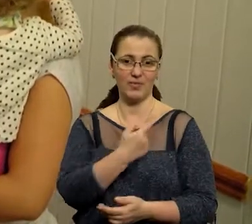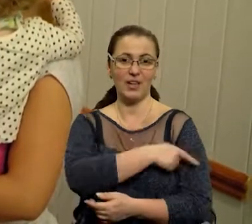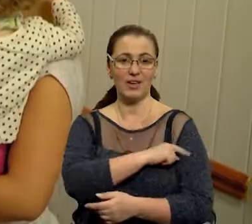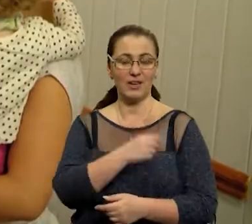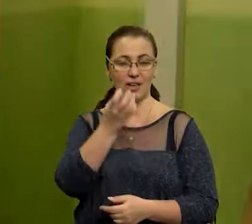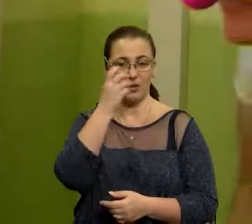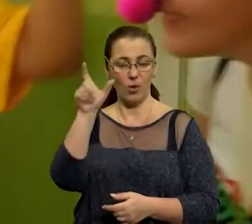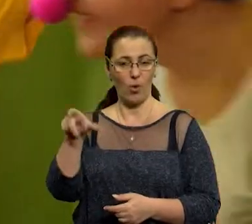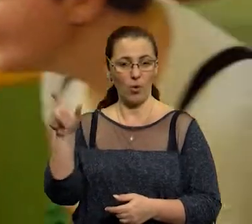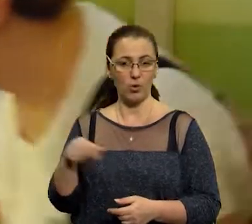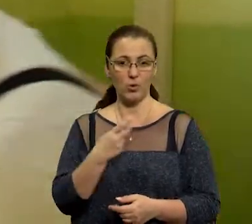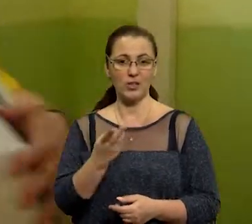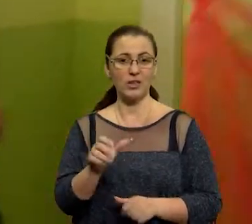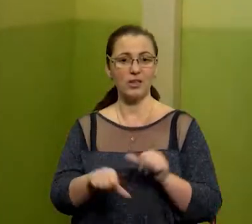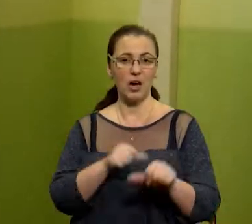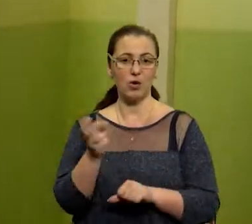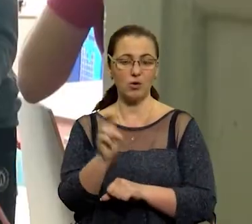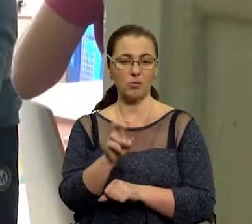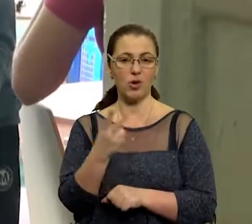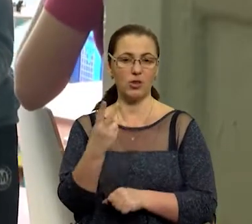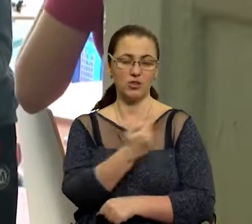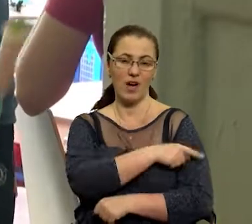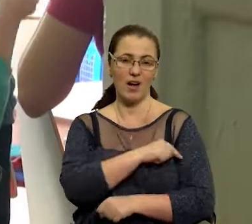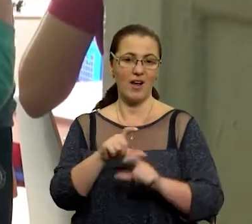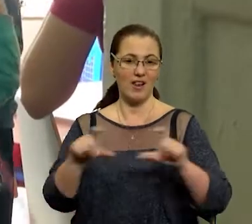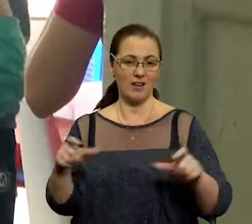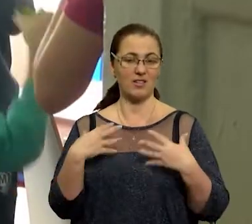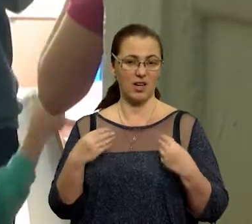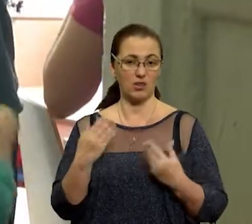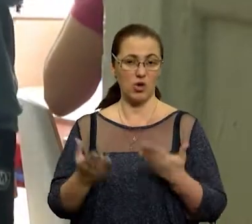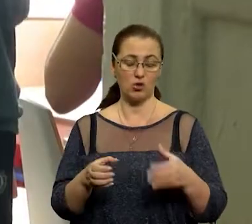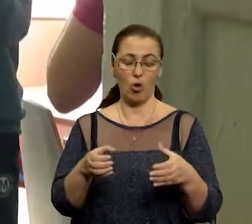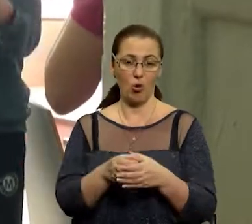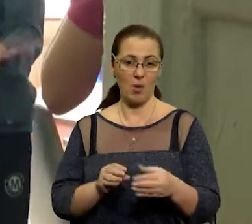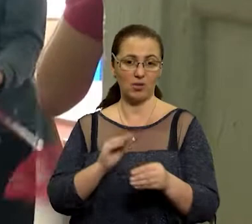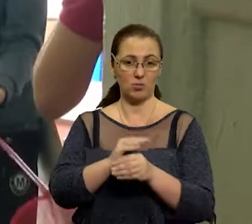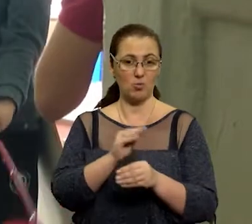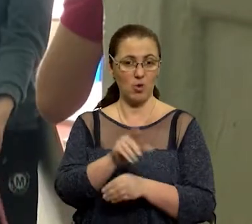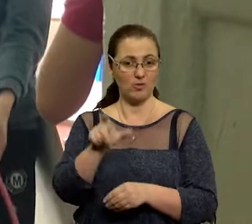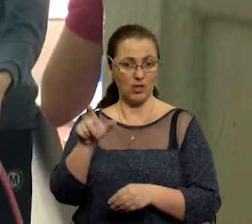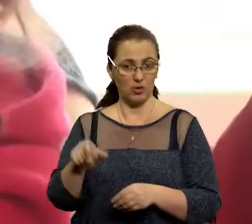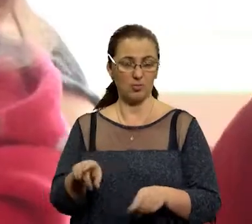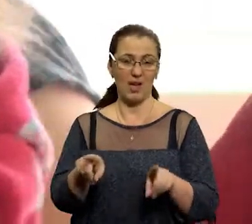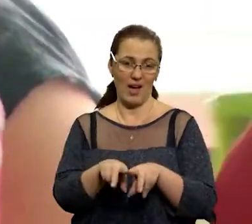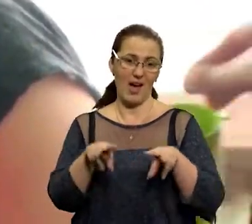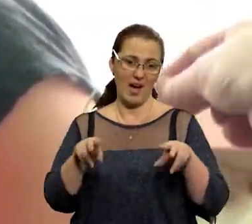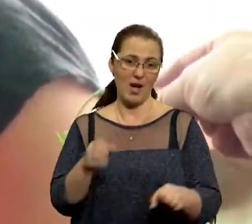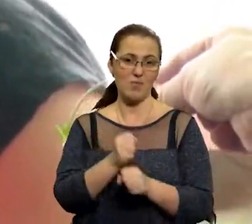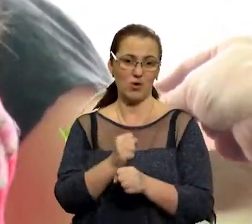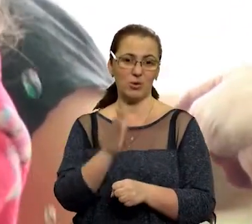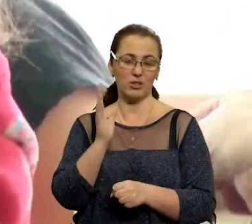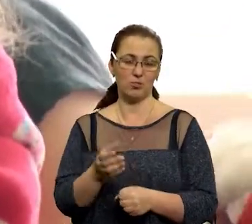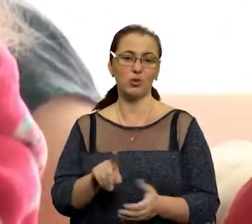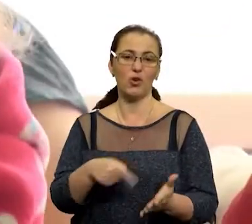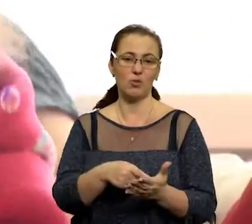впродовж декількох років відвідують 2 львівських медзаклади. Якщо команда волонтерів поповниться, такі атракції для малечі влаштовуватимуть також у